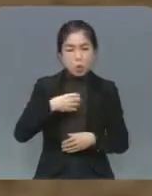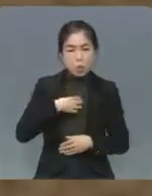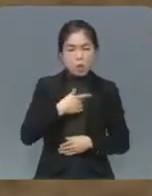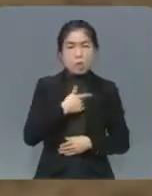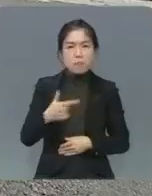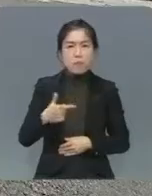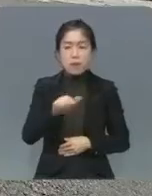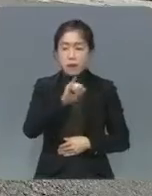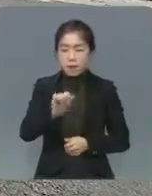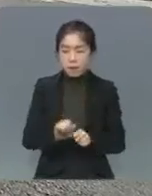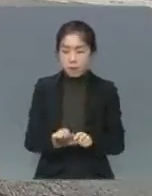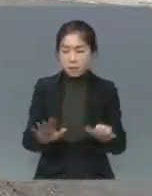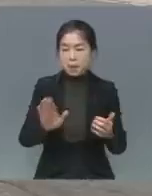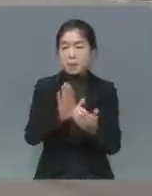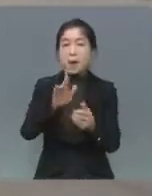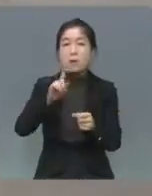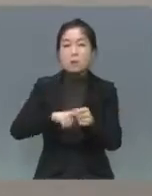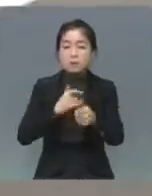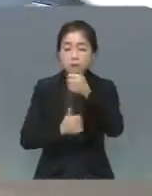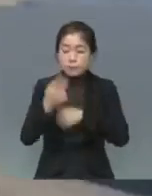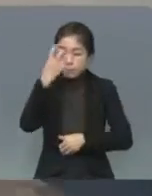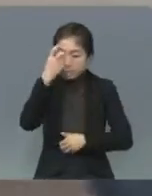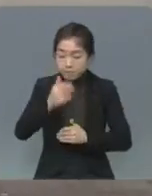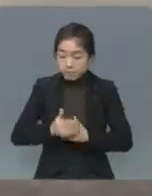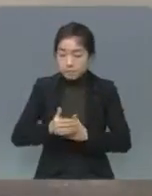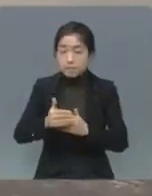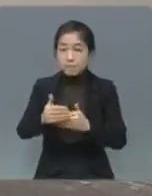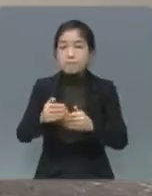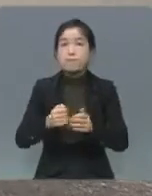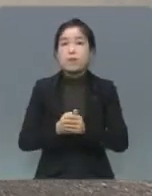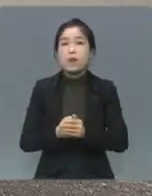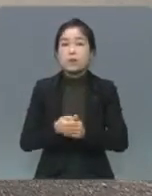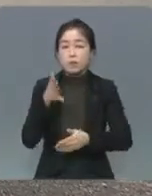고병원성 AI 확산을 막기 위해 역학조사를 계속하는